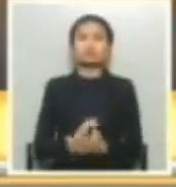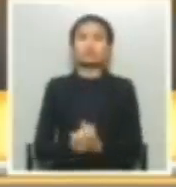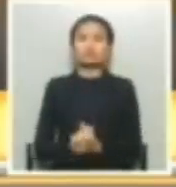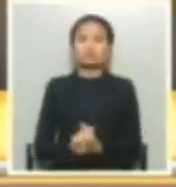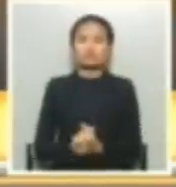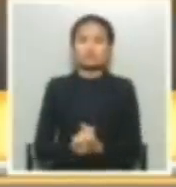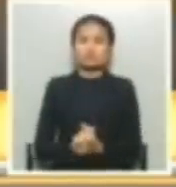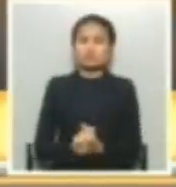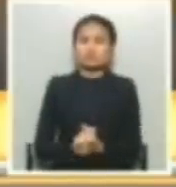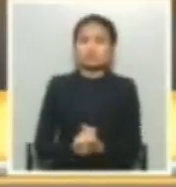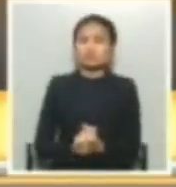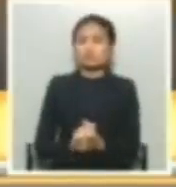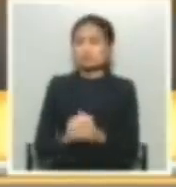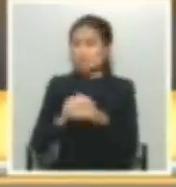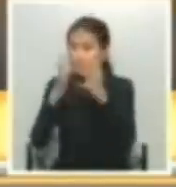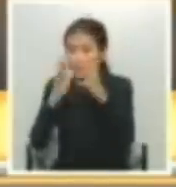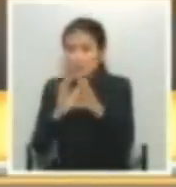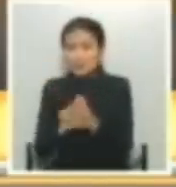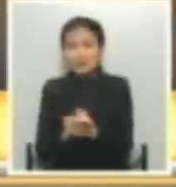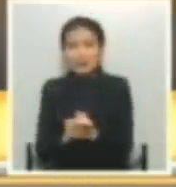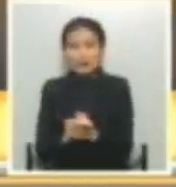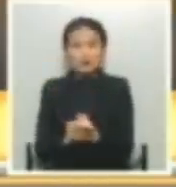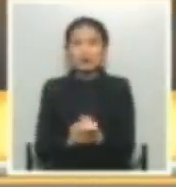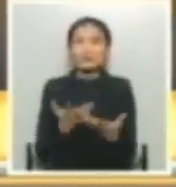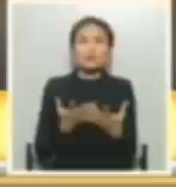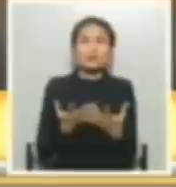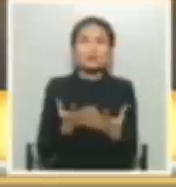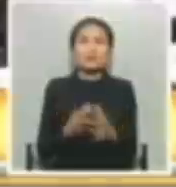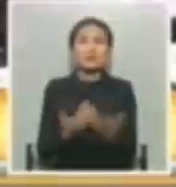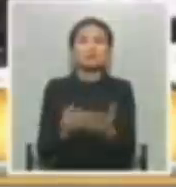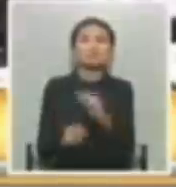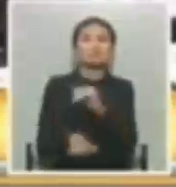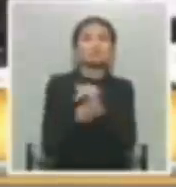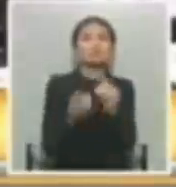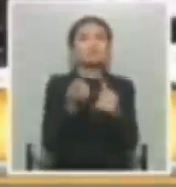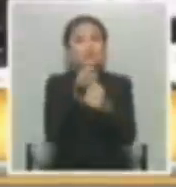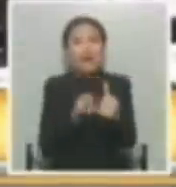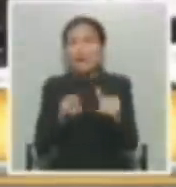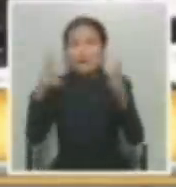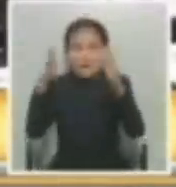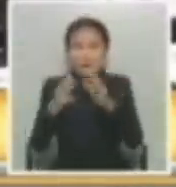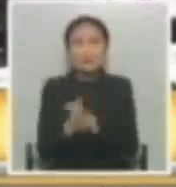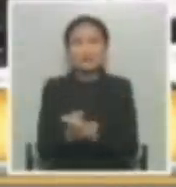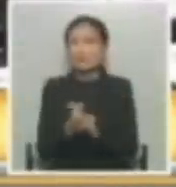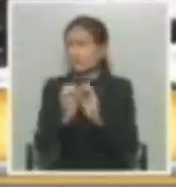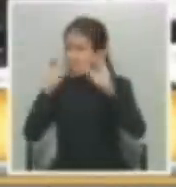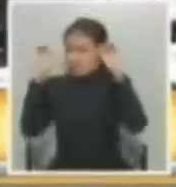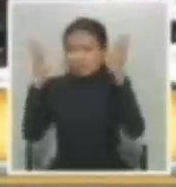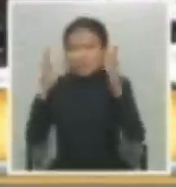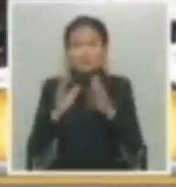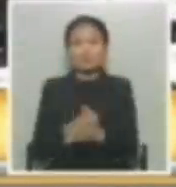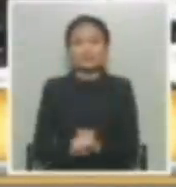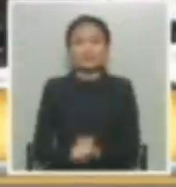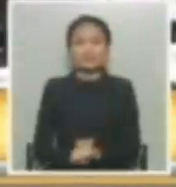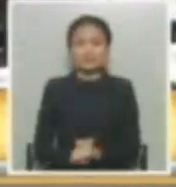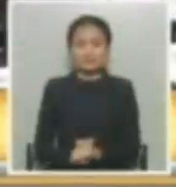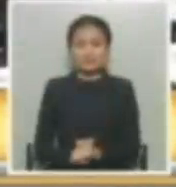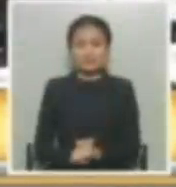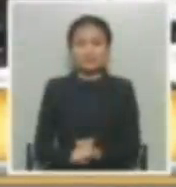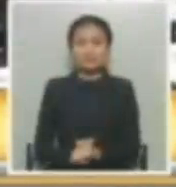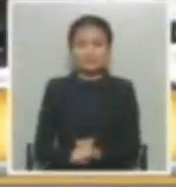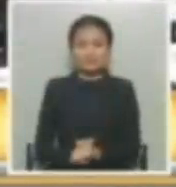มีใครไปพัวพันกับคดีฆ่าคนตายด้วยครับท่านประธานขอบคุณครับ เชิญท่านสาธิ